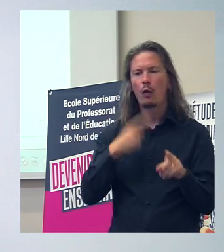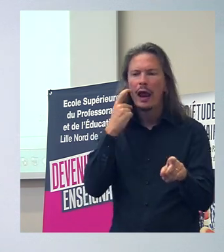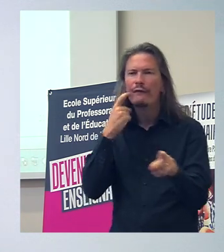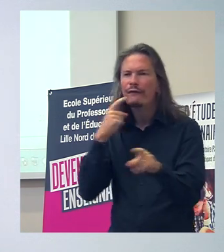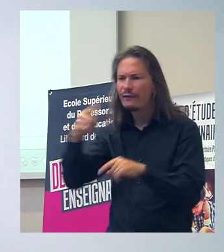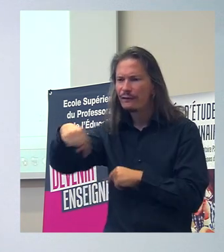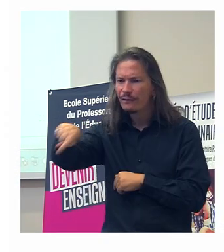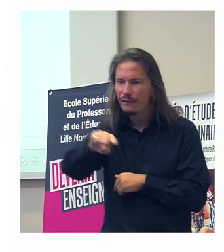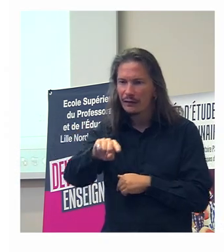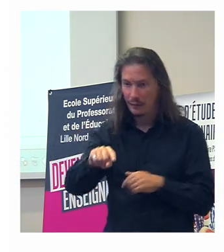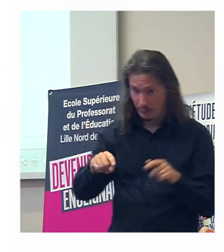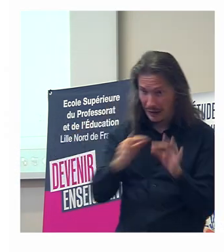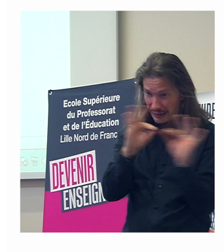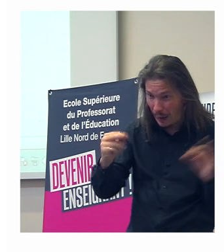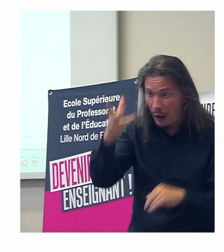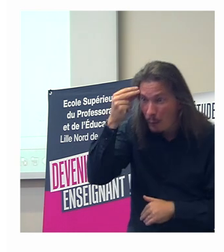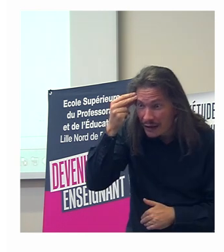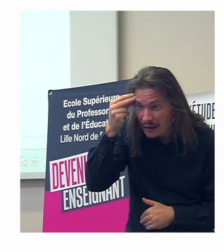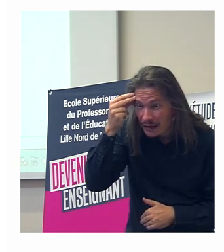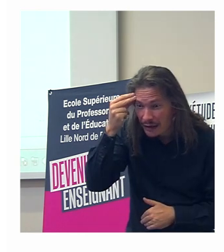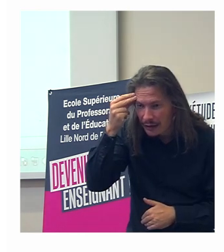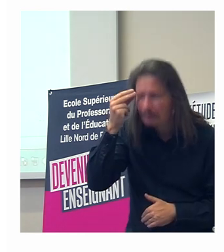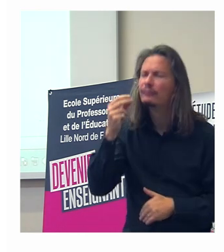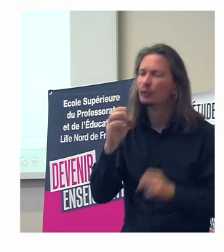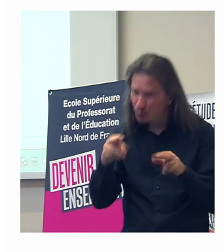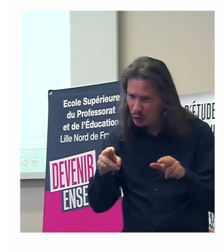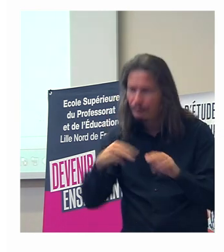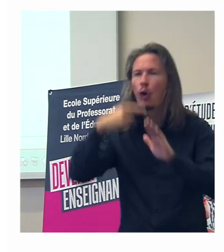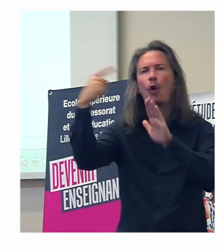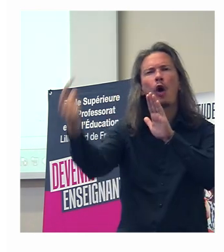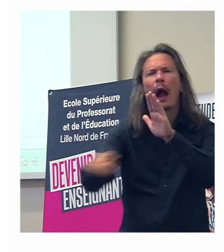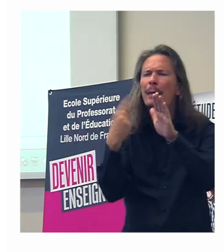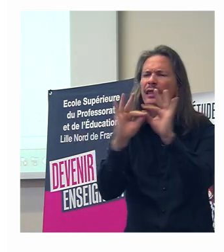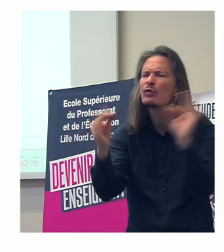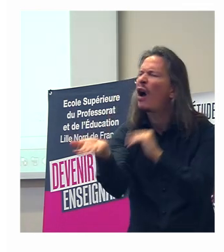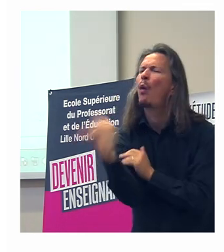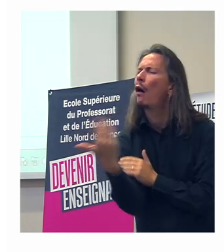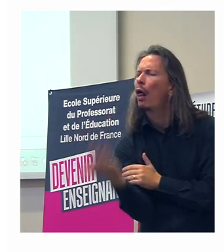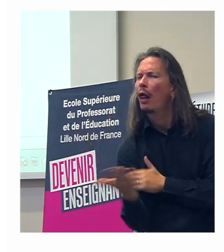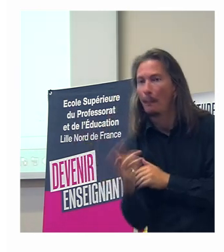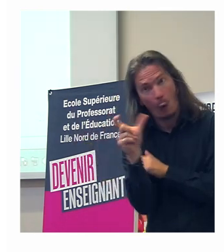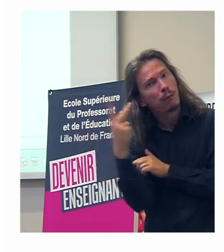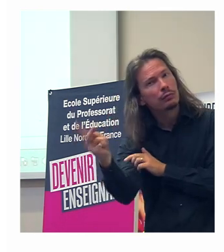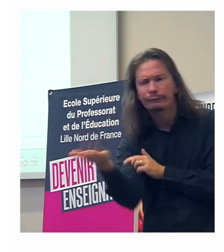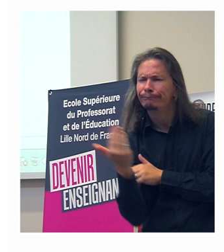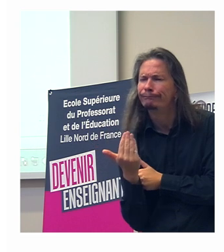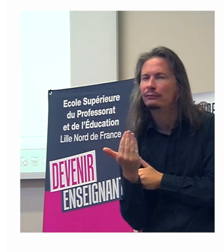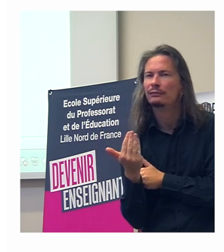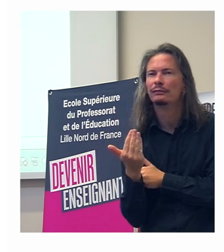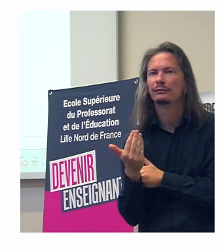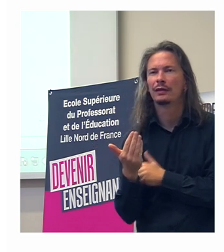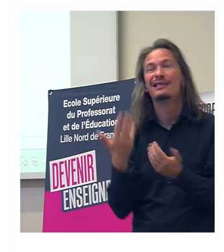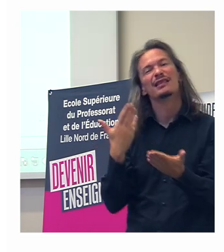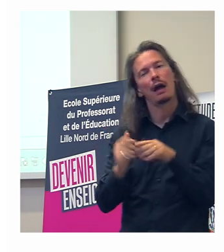élèves qu'ils ont compris l'histoire et on leur demande de reformuler l'histoire avec leurs mots. Vous allez voir que ça évite après toute